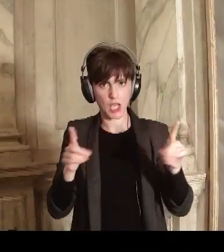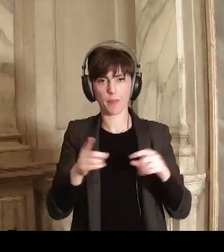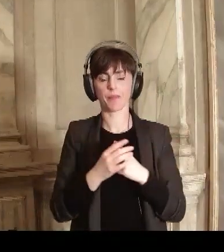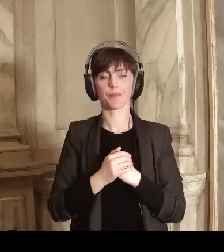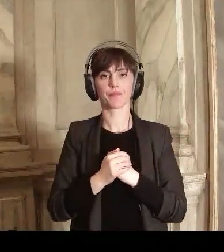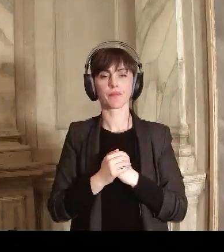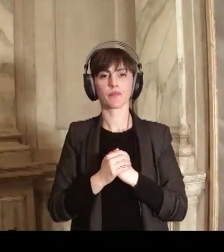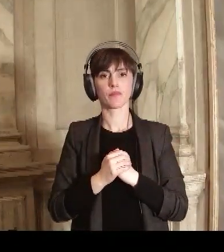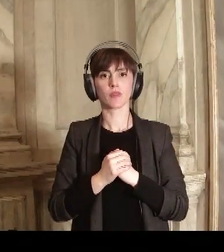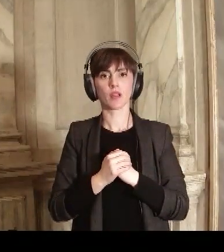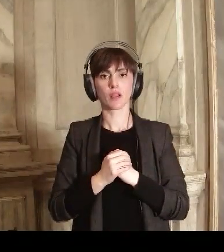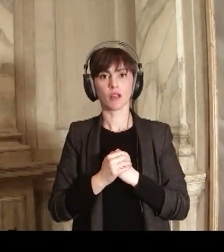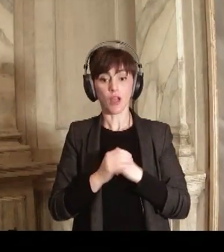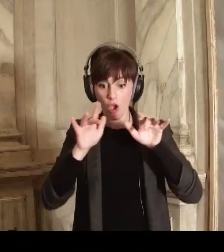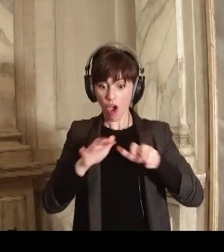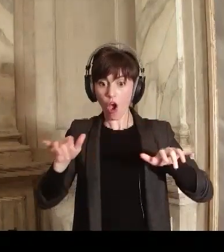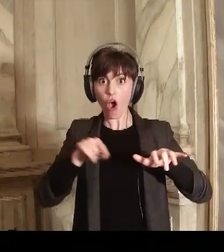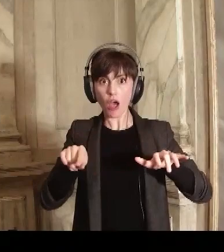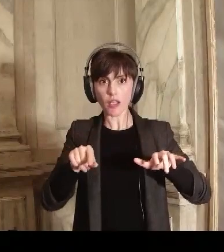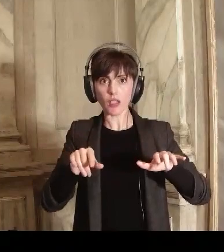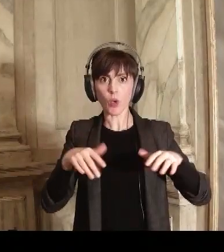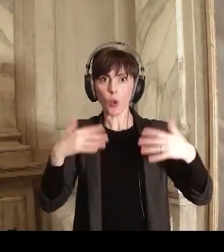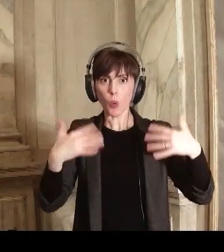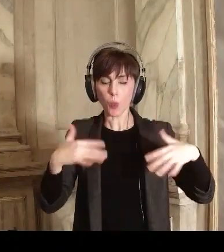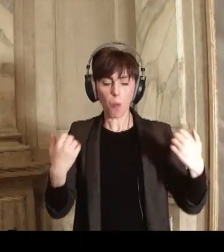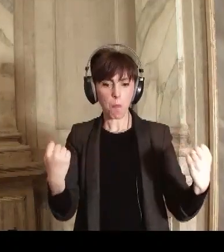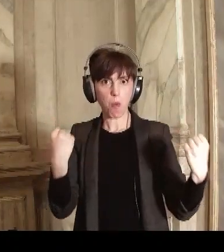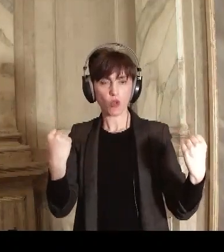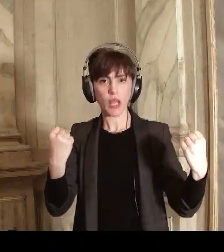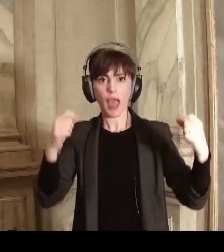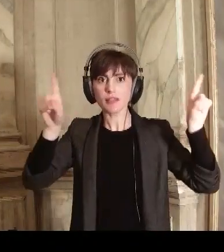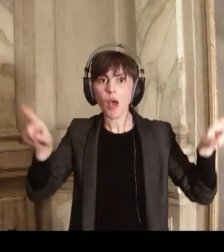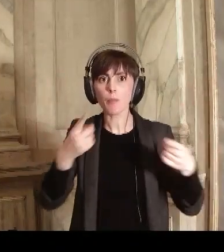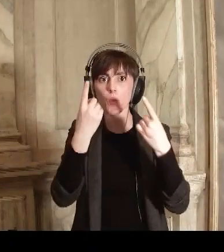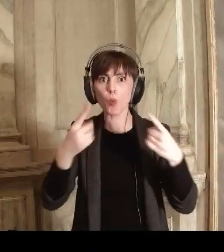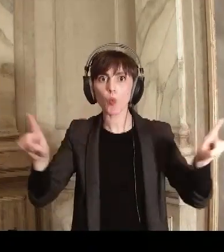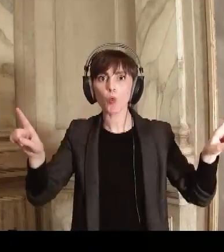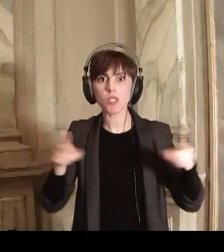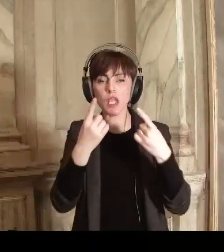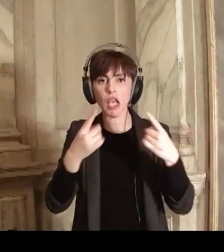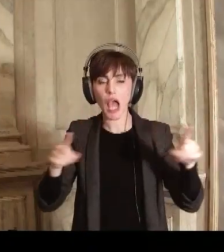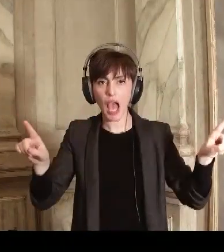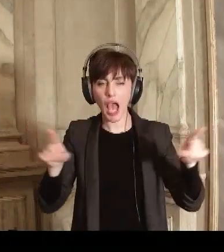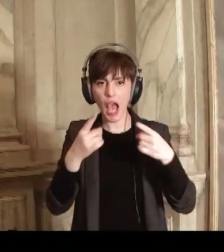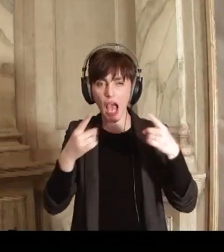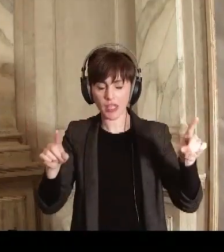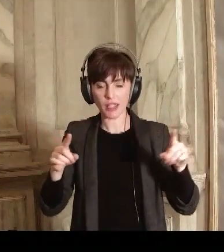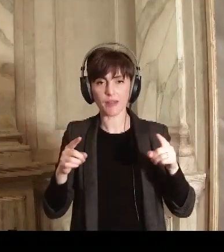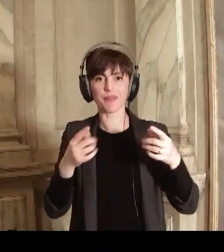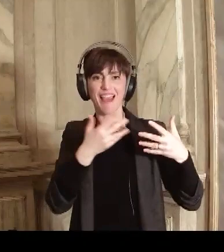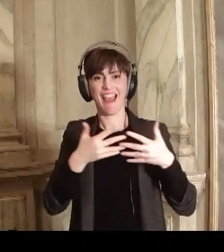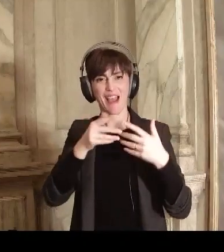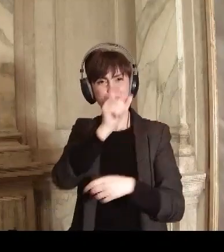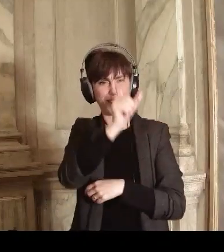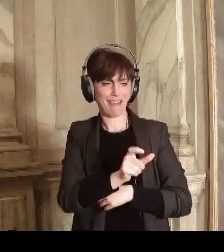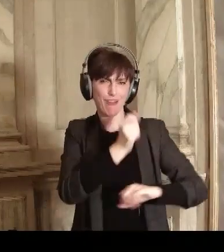spettacolo di potenza musicale e inaudita, dove il compositore polistrumentista americano molto